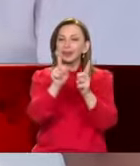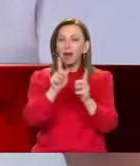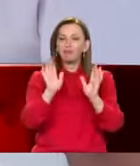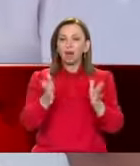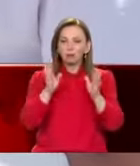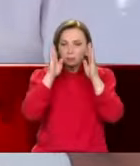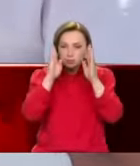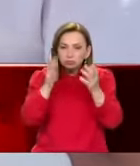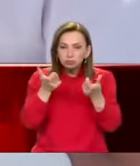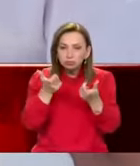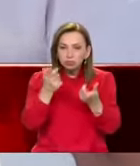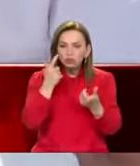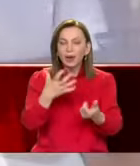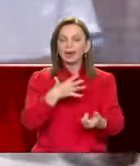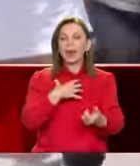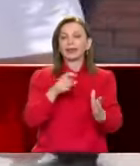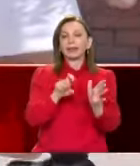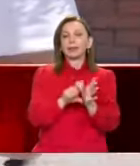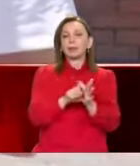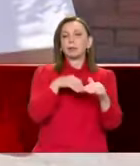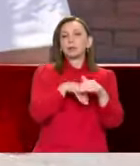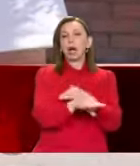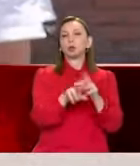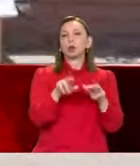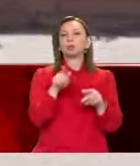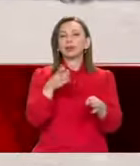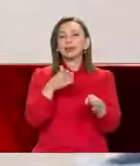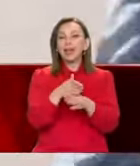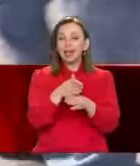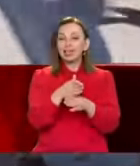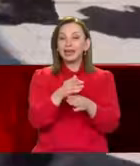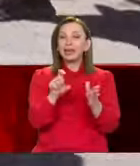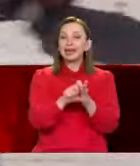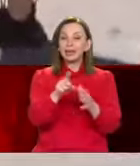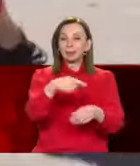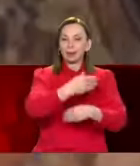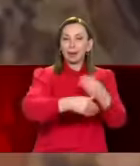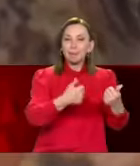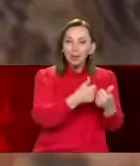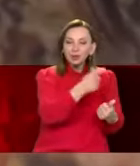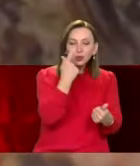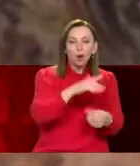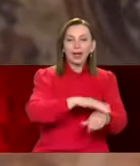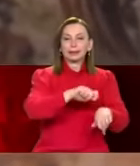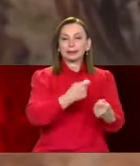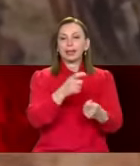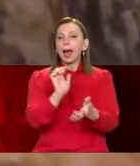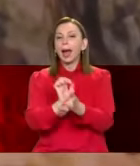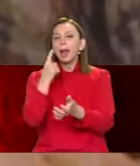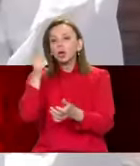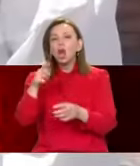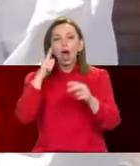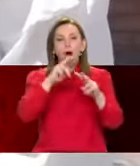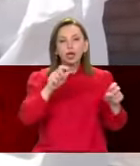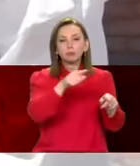olabilir aslında. Kendi kimliğimizi saklıyoruz. Bu gerçek kimliğimin hatırası. Alı sağda oldu ama. Ailelere göre de araştırma